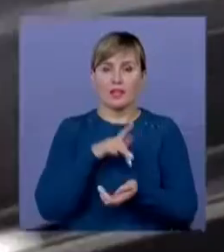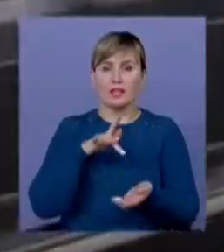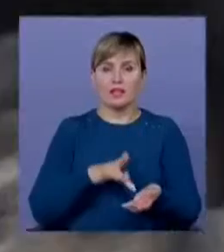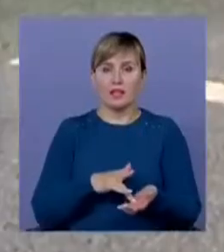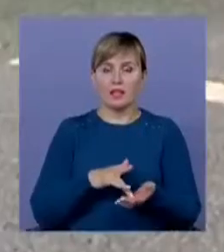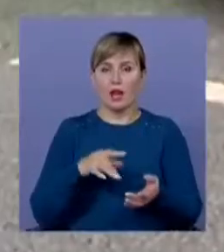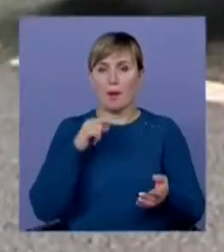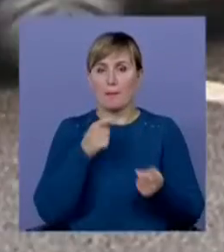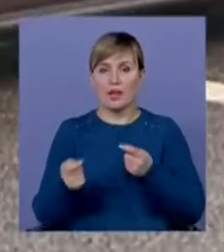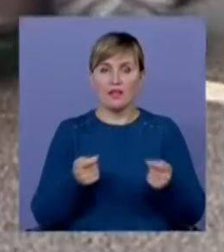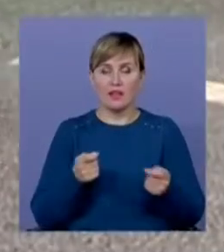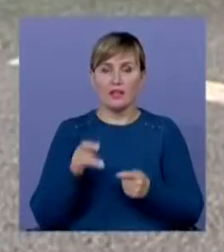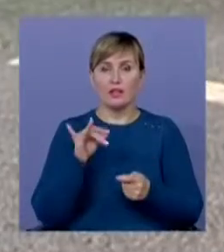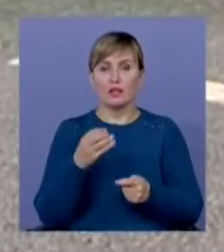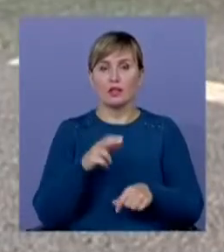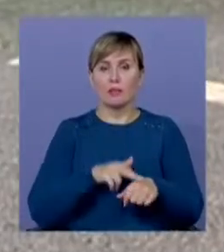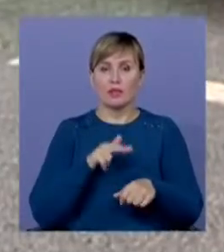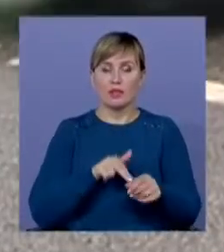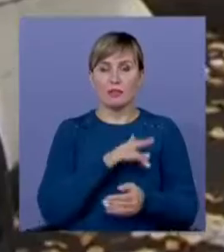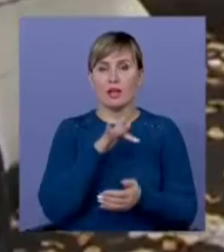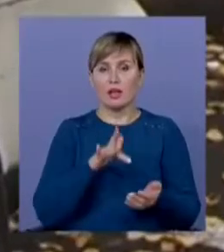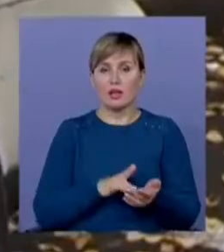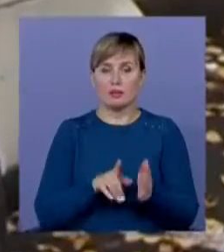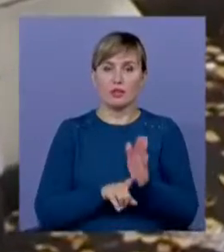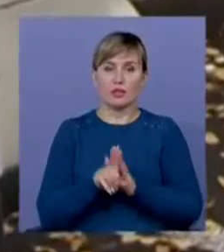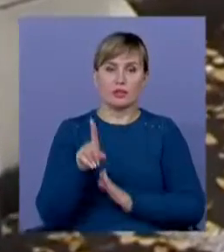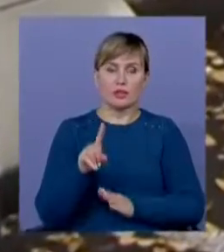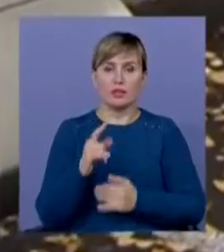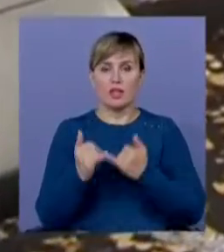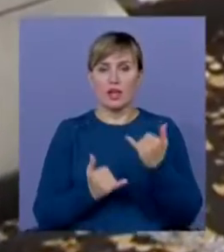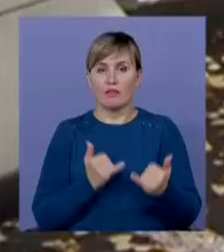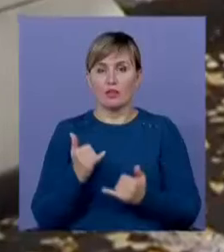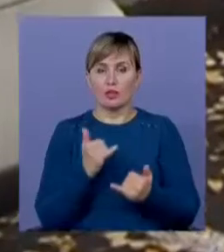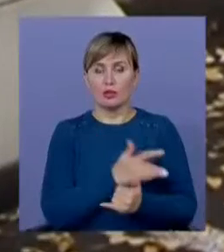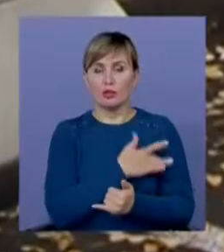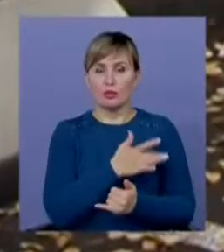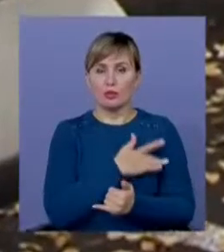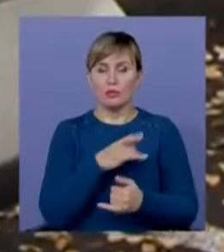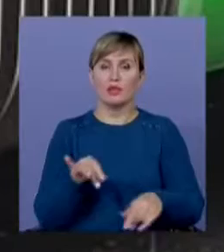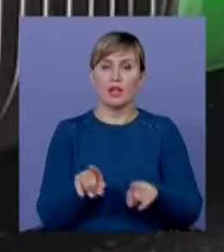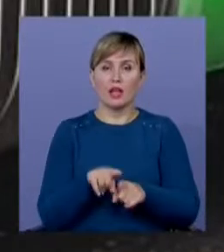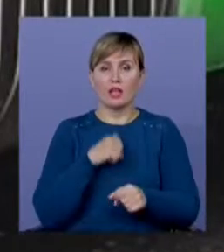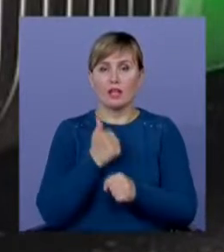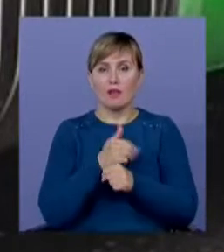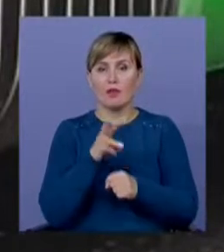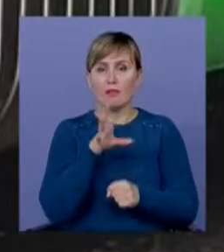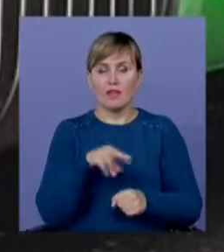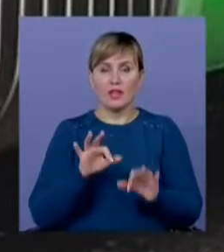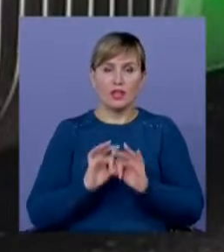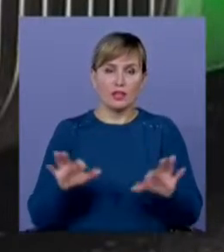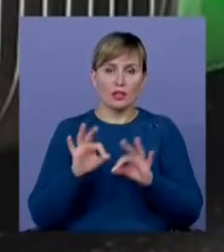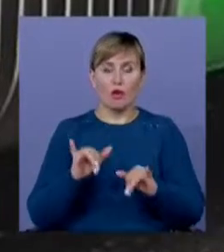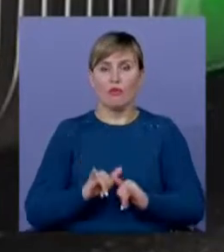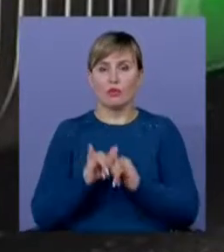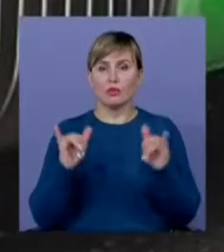оперативного управления. А еще полицейские мегаполиса приступят к сервисной службе. Также глава МВД рассказала об